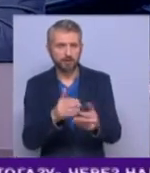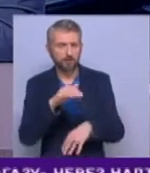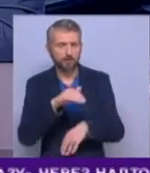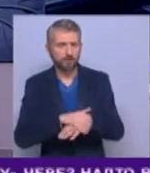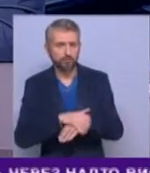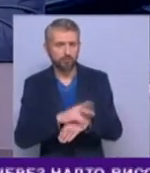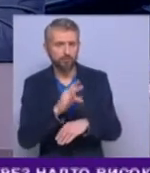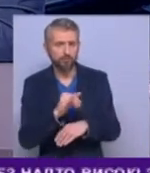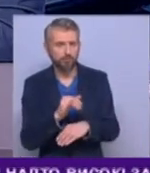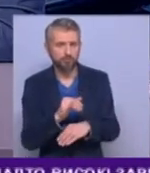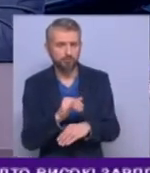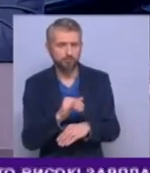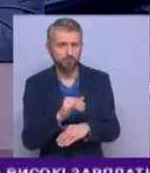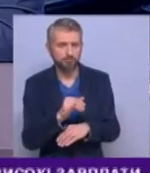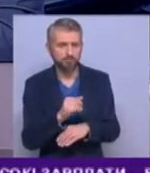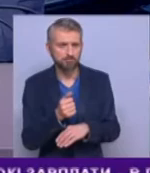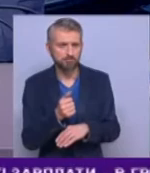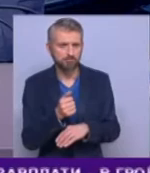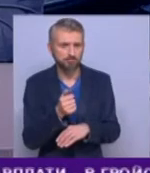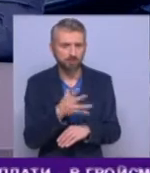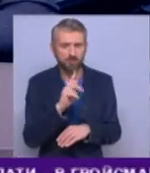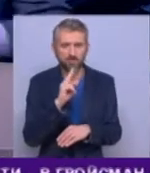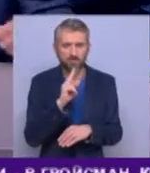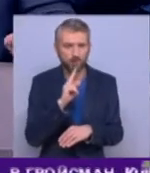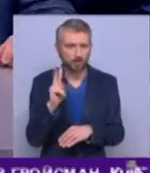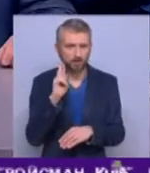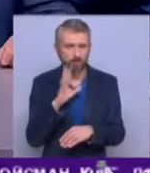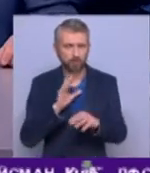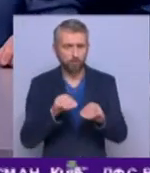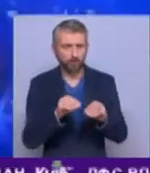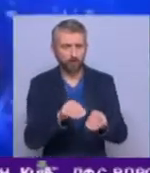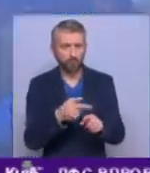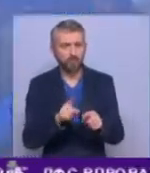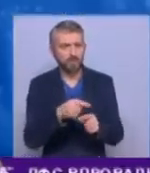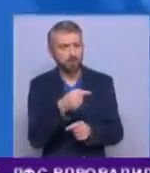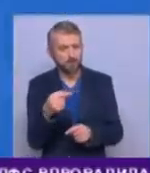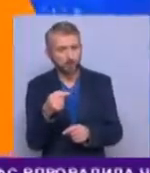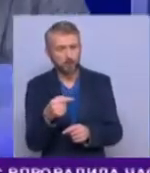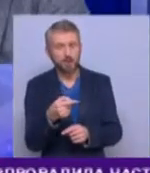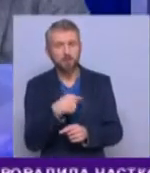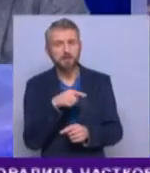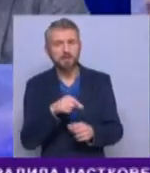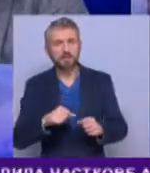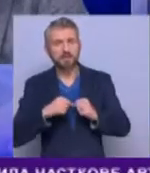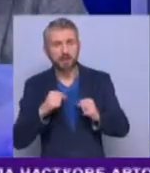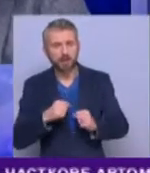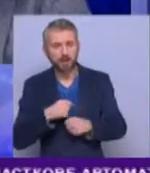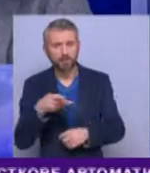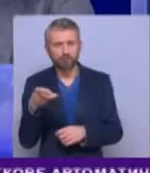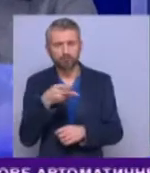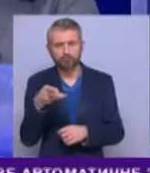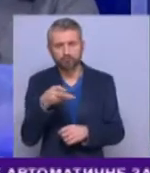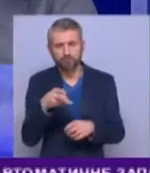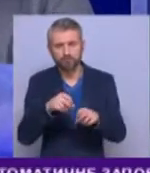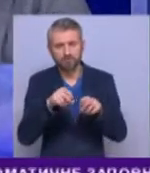фактично там, ну, буквально пару там, місяців. Кілька років, ну там два роки назад. Це мінус. Ми їх і старалися вже і обробляти